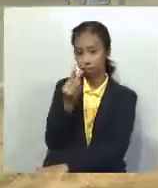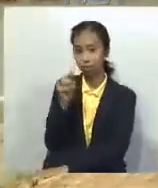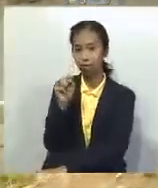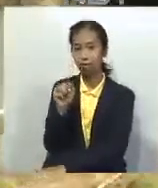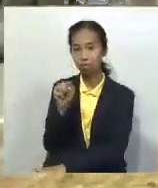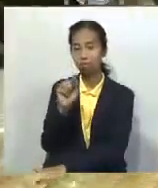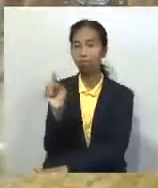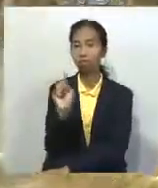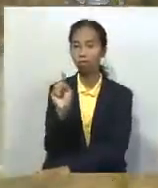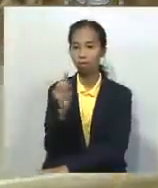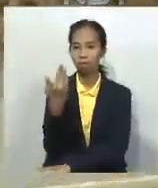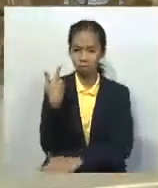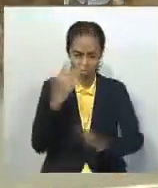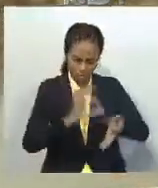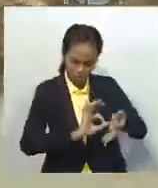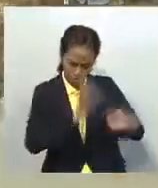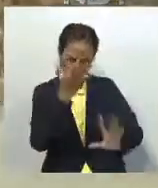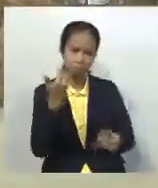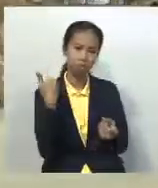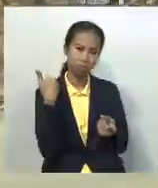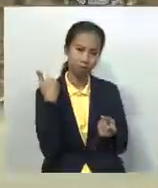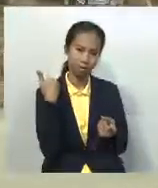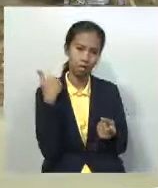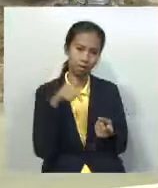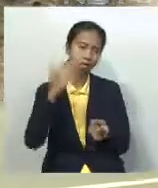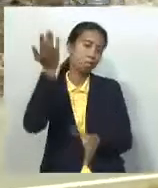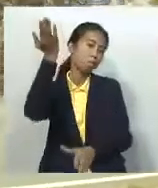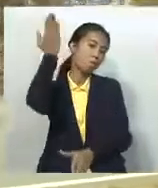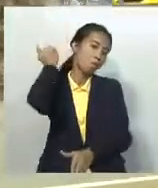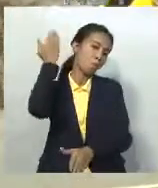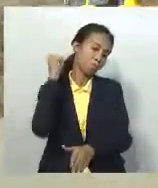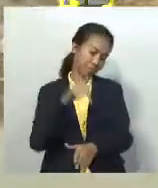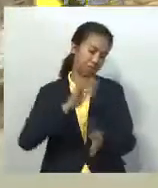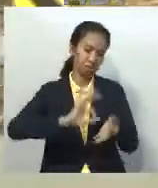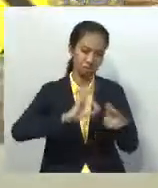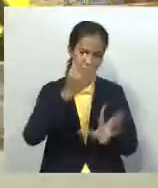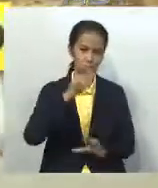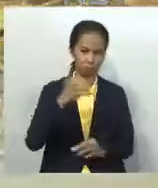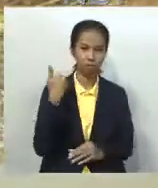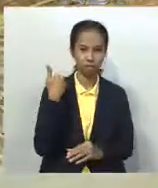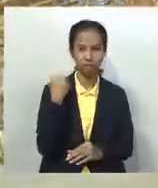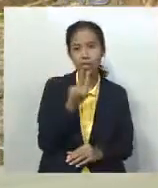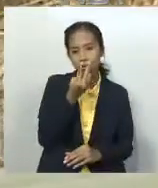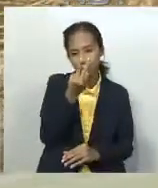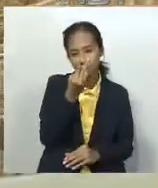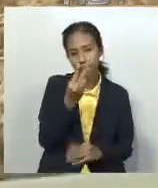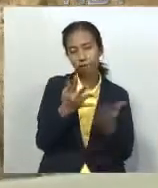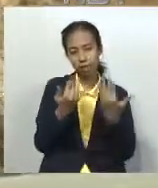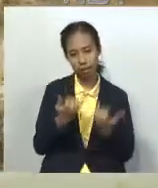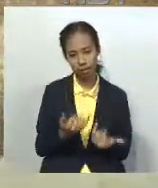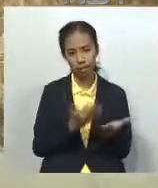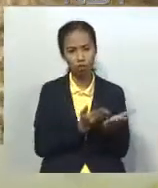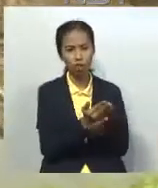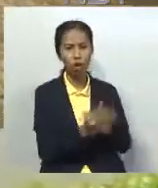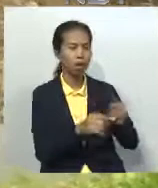อยของการเผาป่าของก่อนหน้านี้นั่นเองนะคะซึ่งทางตำบลเองรว